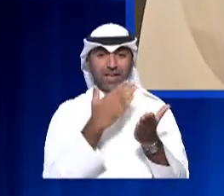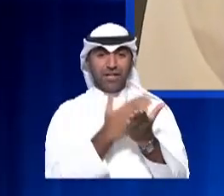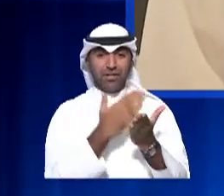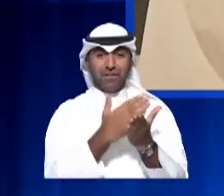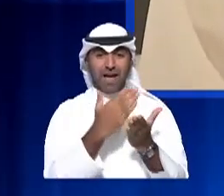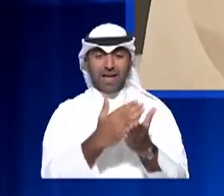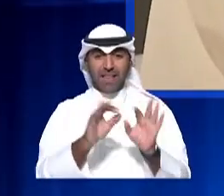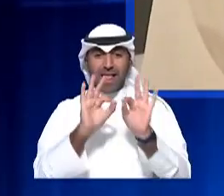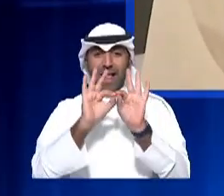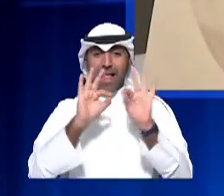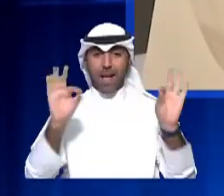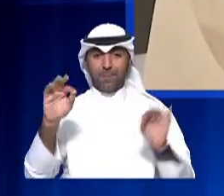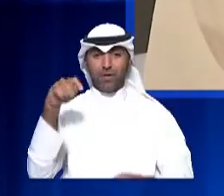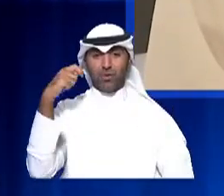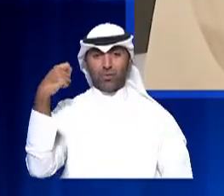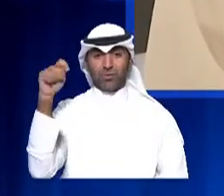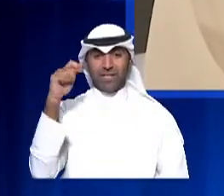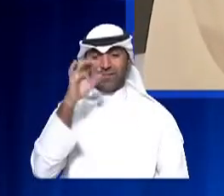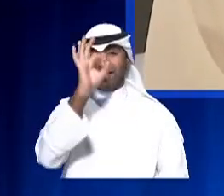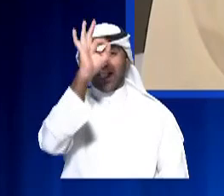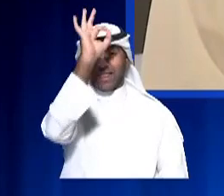الجائر؟